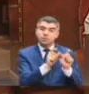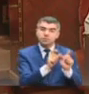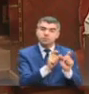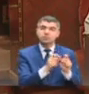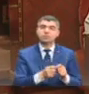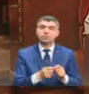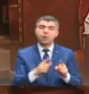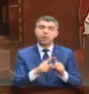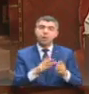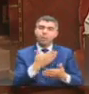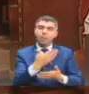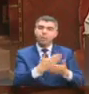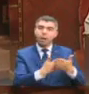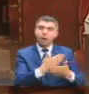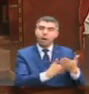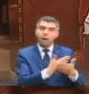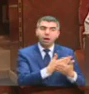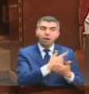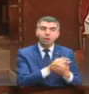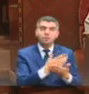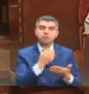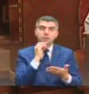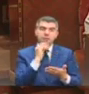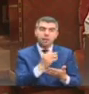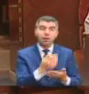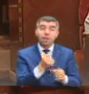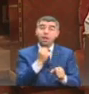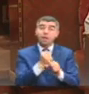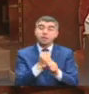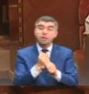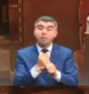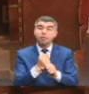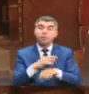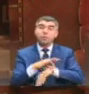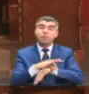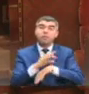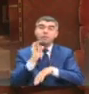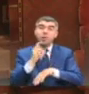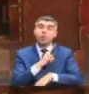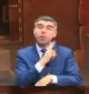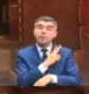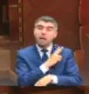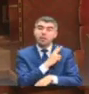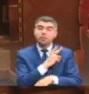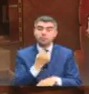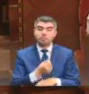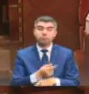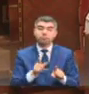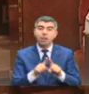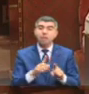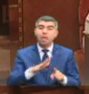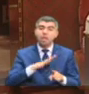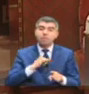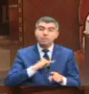فحص الوثائق الإدارية المتعلقة بهذه المؤسسات ومستخدميها، وكذلك المرافق الصحية